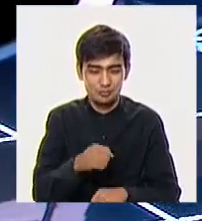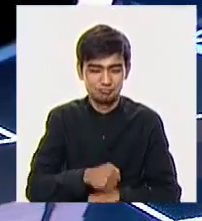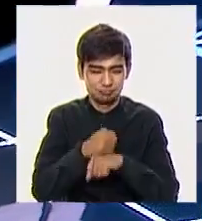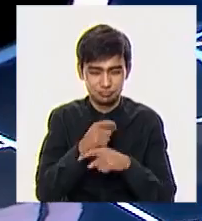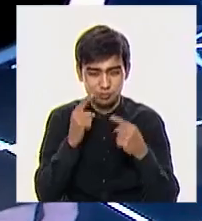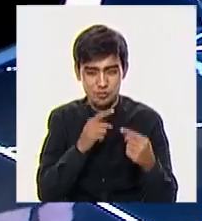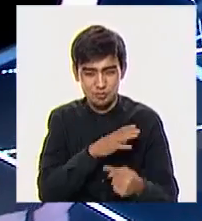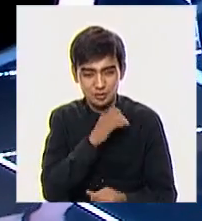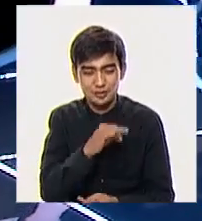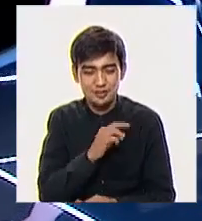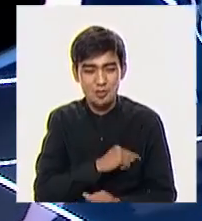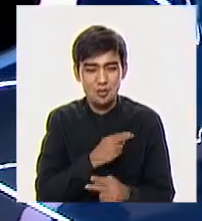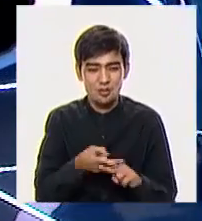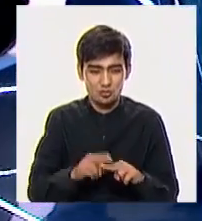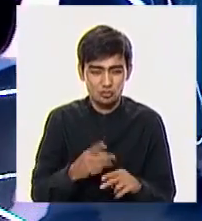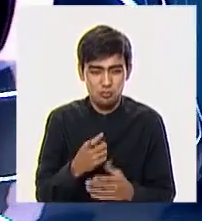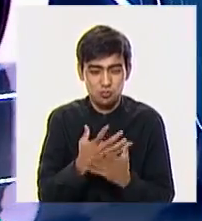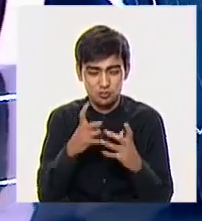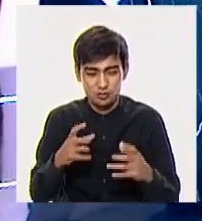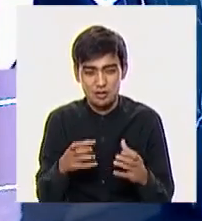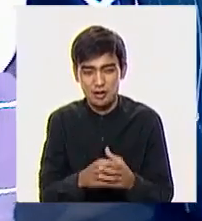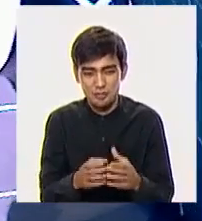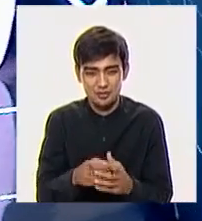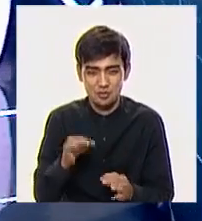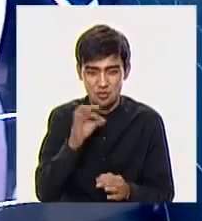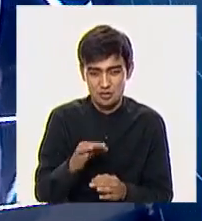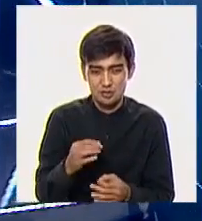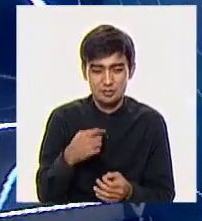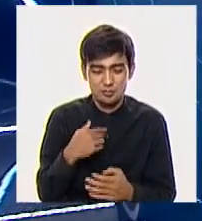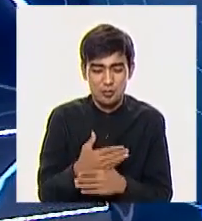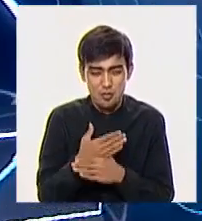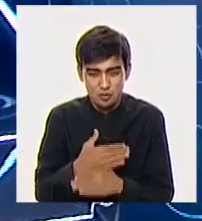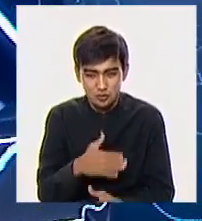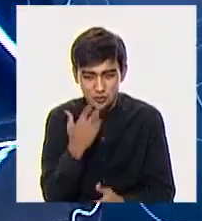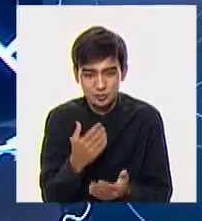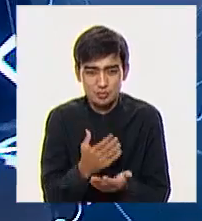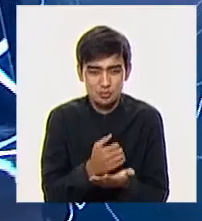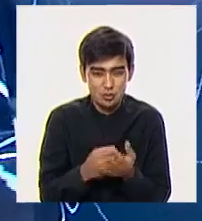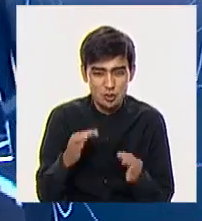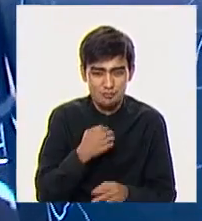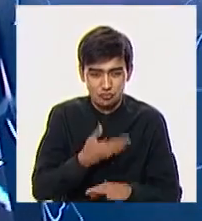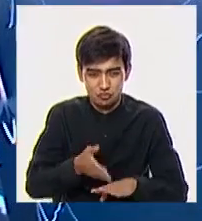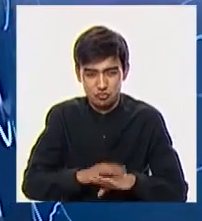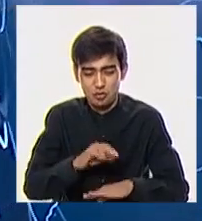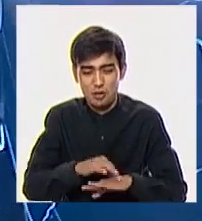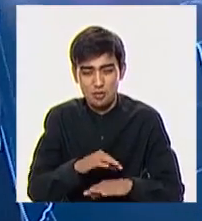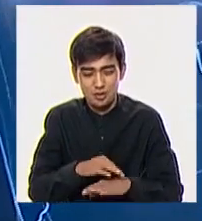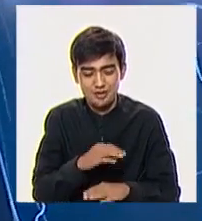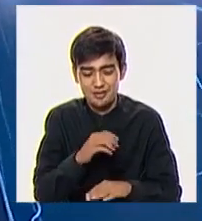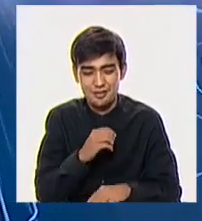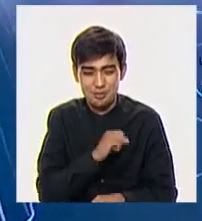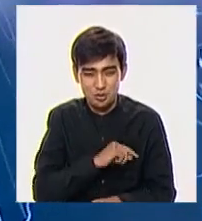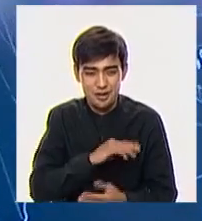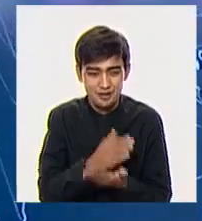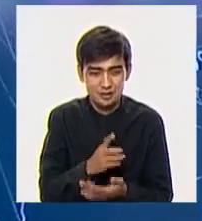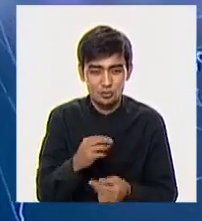Ұңғымаларды жөндеумен айналысатын азаматтар компания тарапынан мүлдем әлеуметтік жағдай жасалмайтынына наразы. Ауыр жұмыс істейтіндер тіпті емделуге де мүмкіндік жоқ